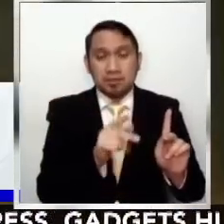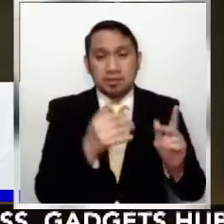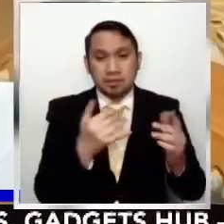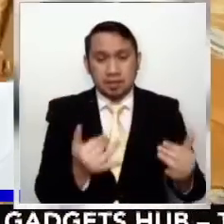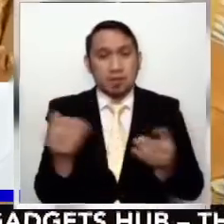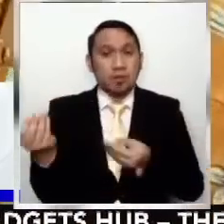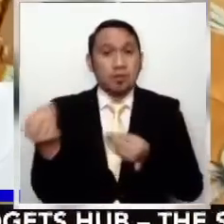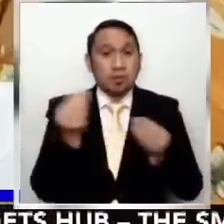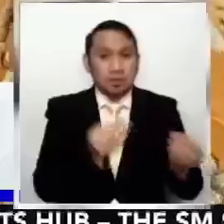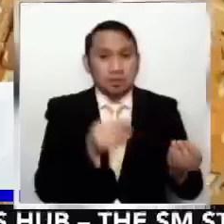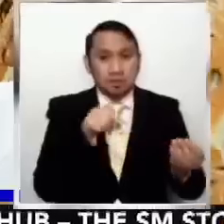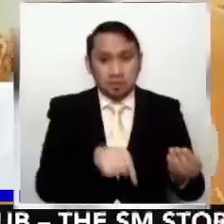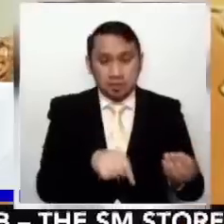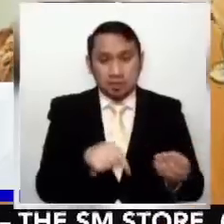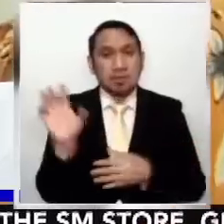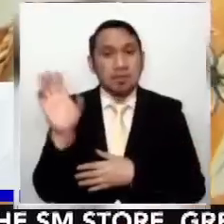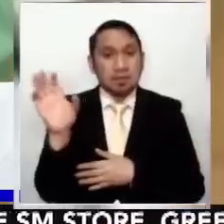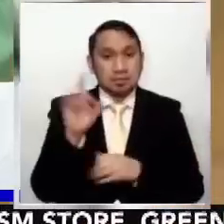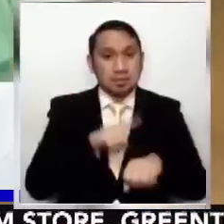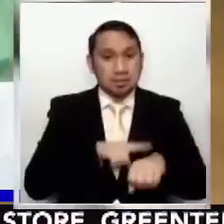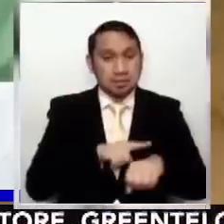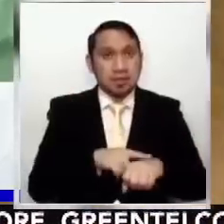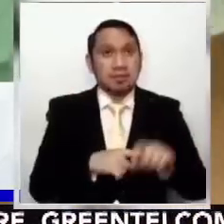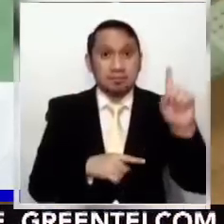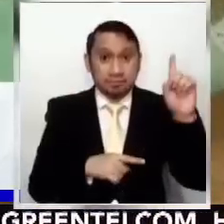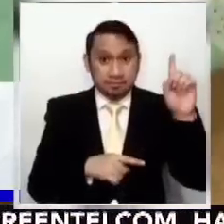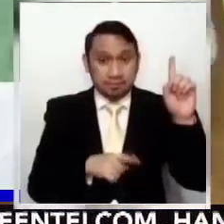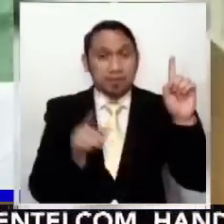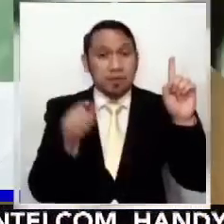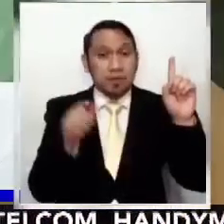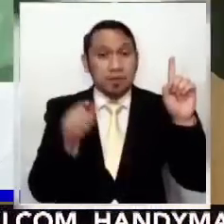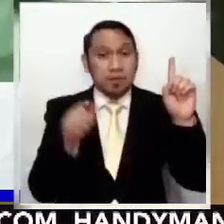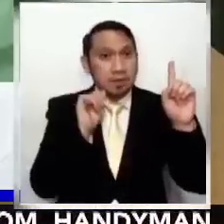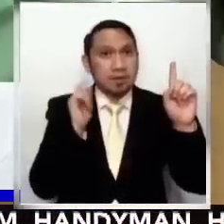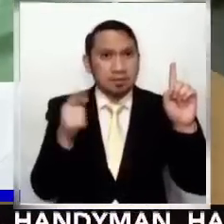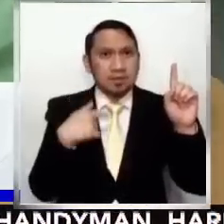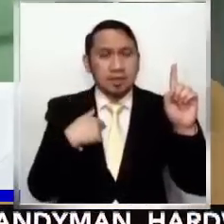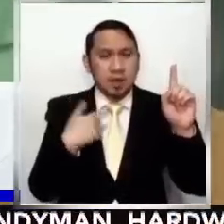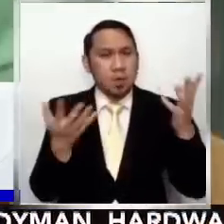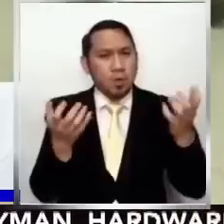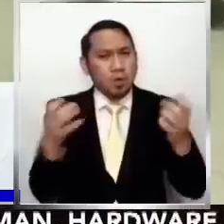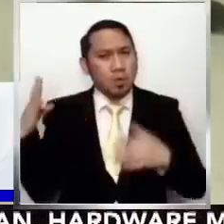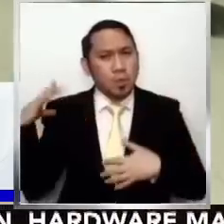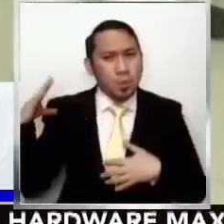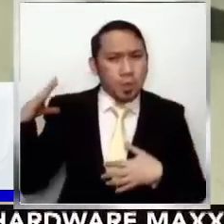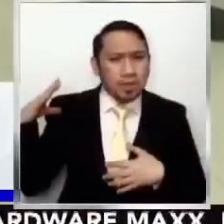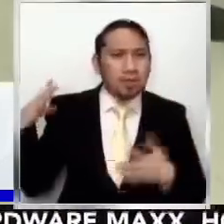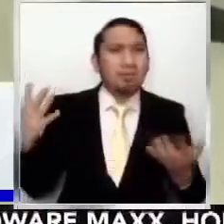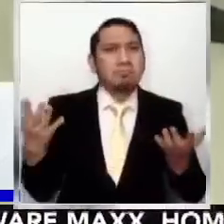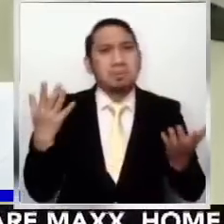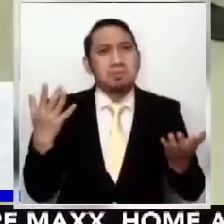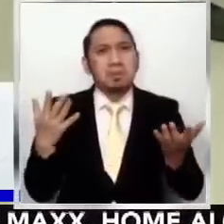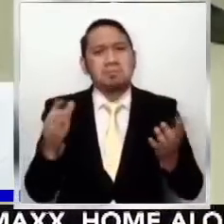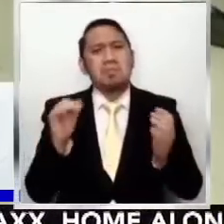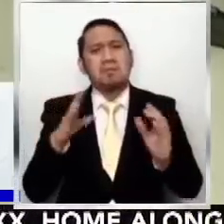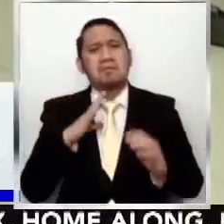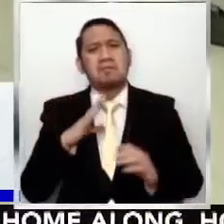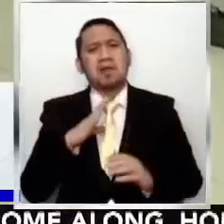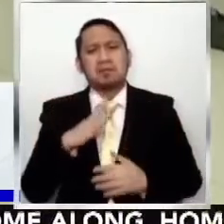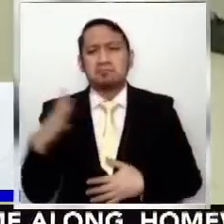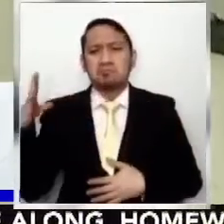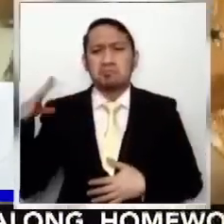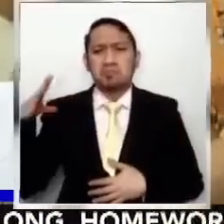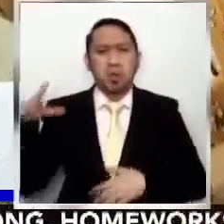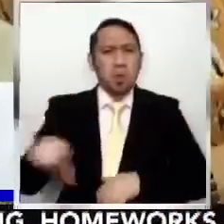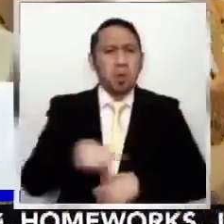season. Si Nanay Angelica, isa sa mga nagbabakasakaling pasahero, handa raw siya sa mahabang oras na paghihintay, makauwi